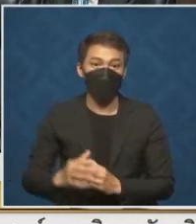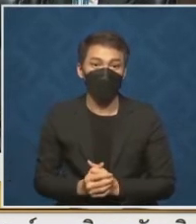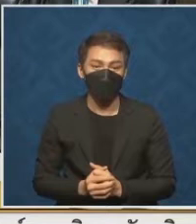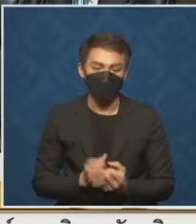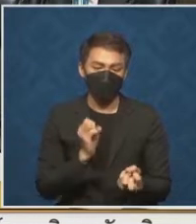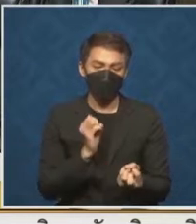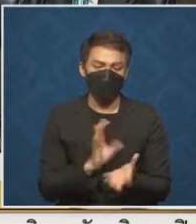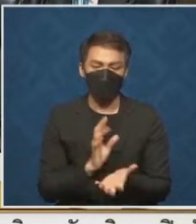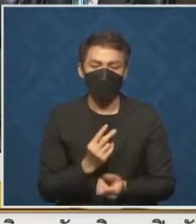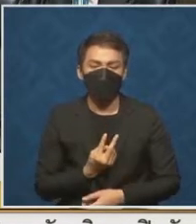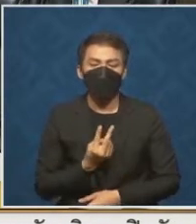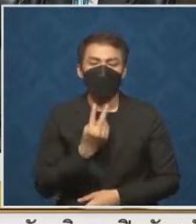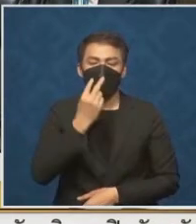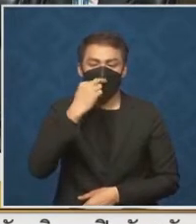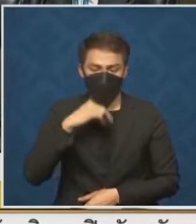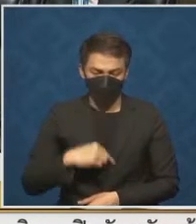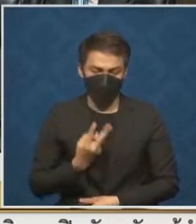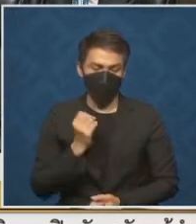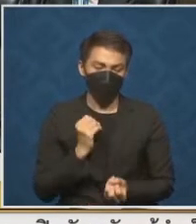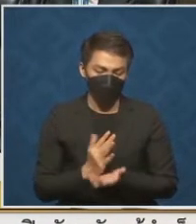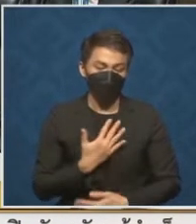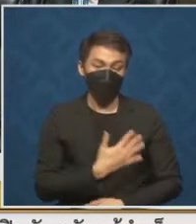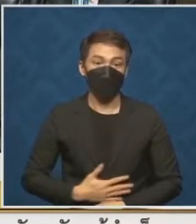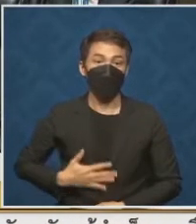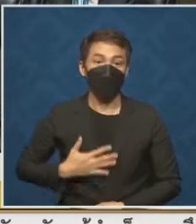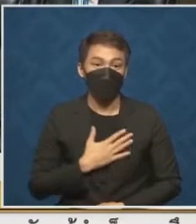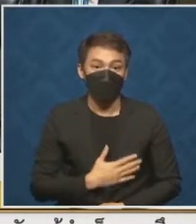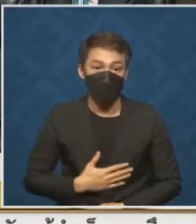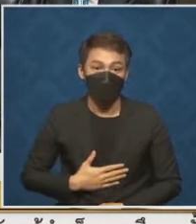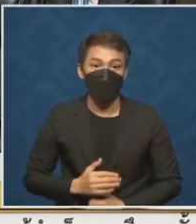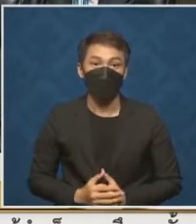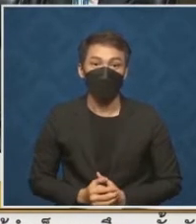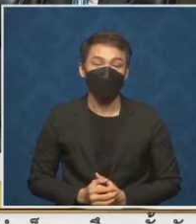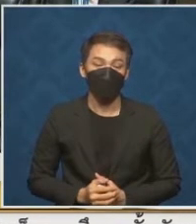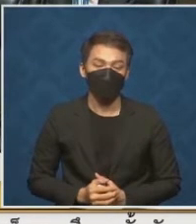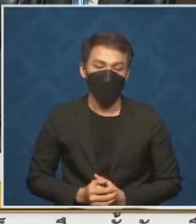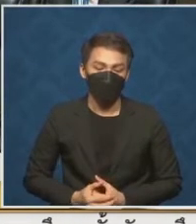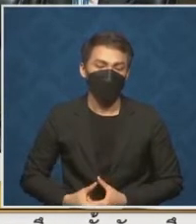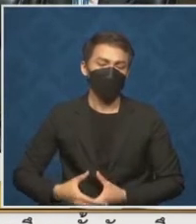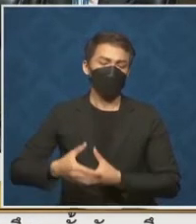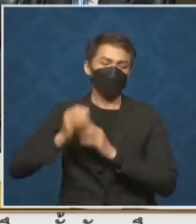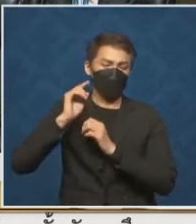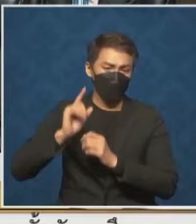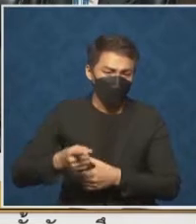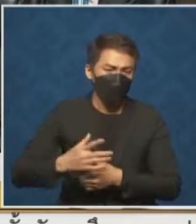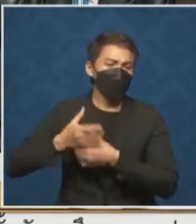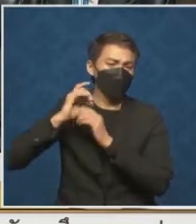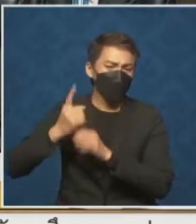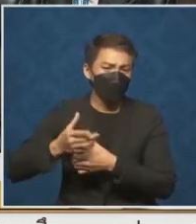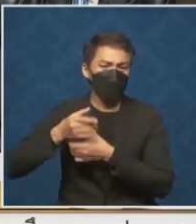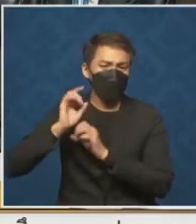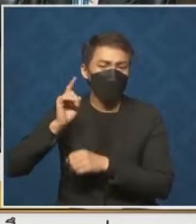เกิดขึ้นซ้ำทราบทุกปีกโดยที่รัฐบาลไม่มีมาตรการในการแก้ไขปัญหาที่เหมาะ